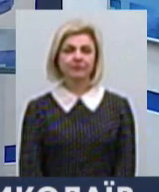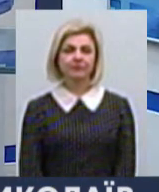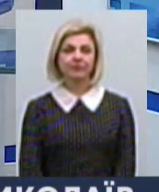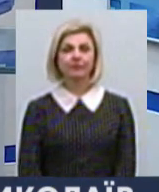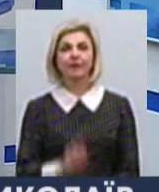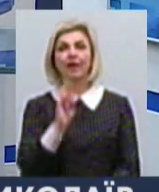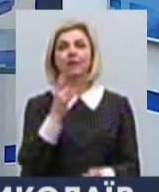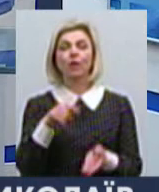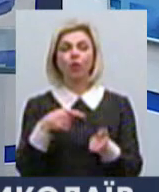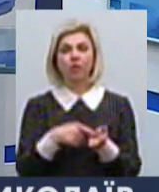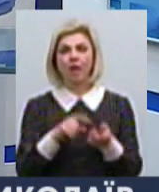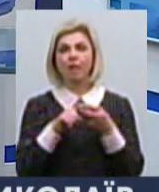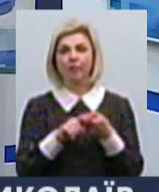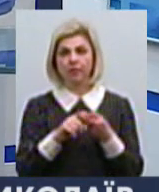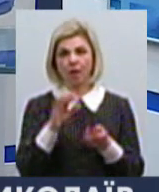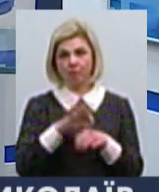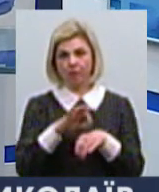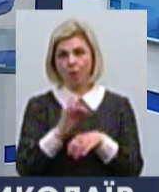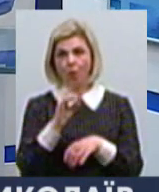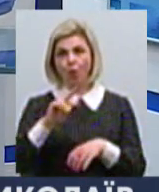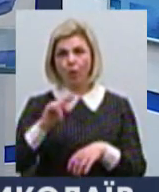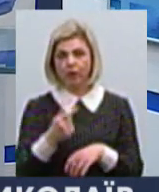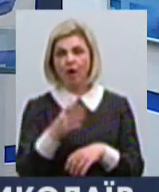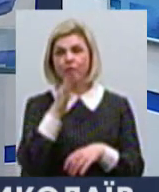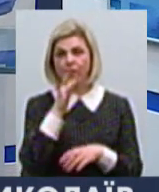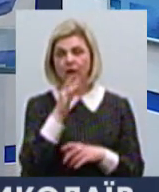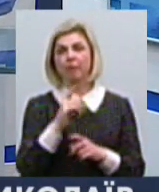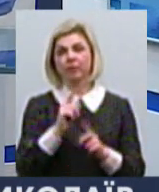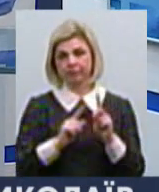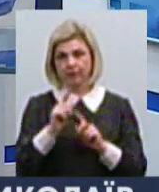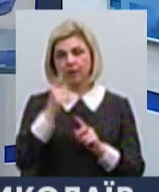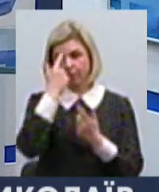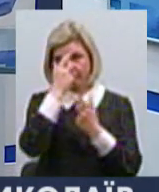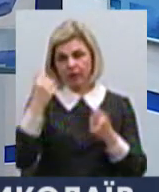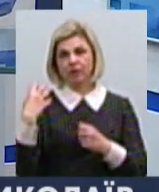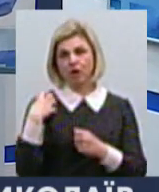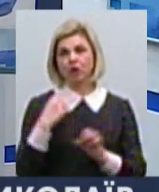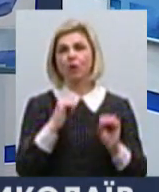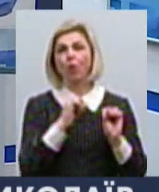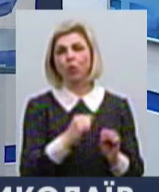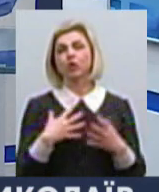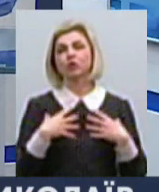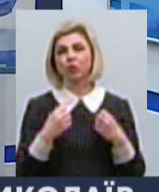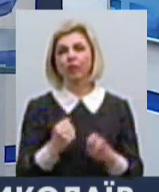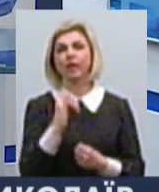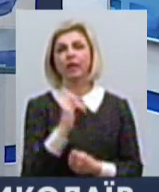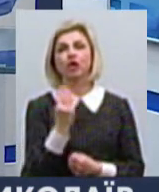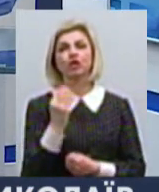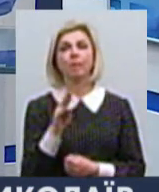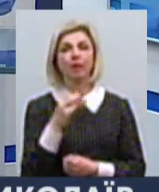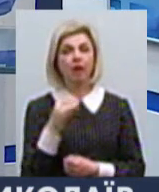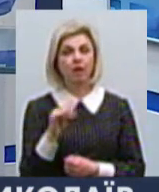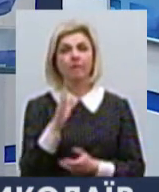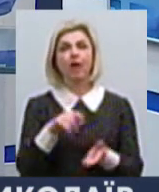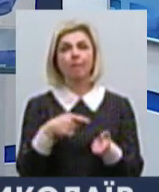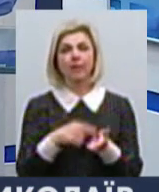У Миколаєві епідемія кору. Про це під час брифінгу повідомила начальниця управління охорони здоров'я Миколаївської міськради Ірина Шамрай. У